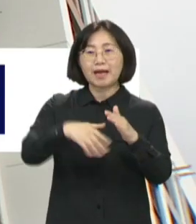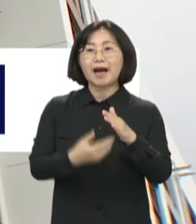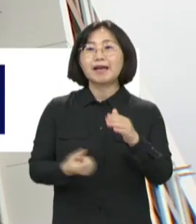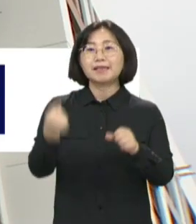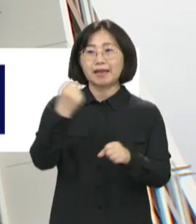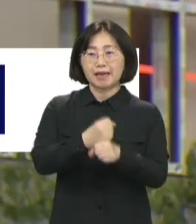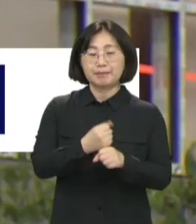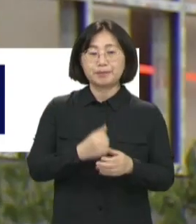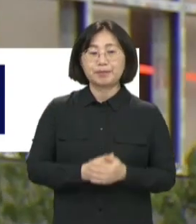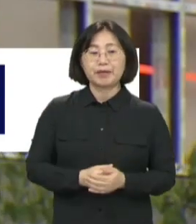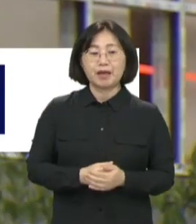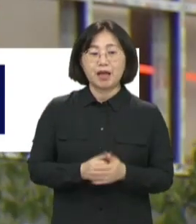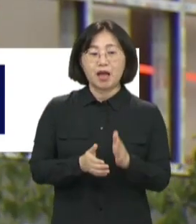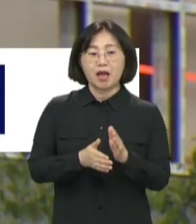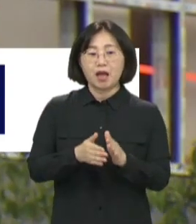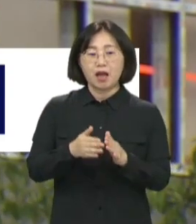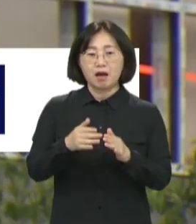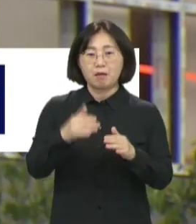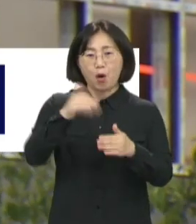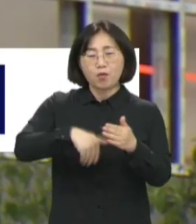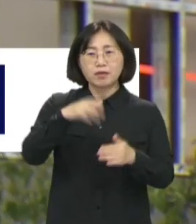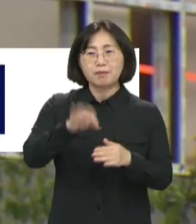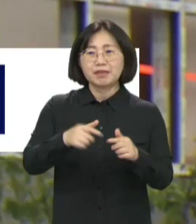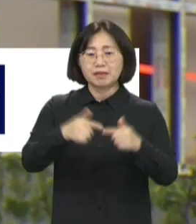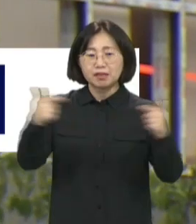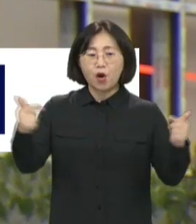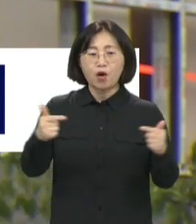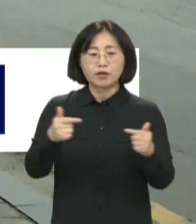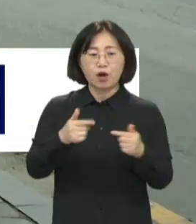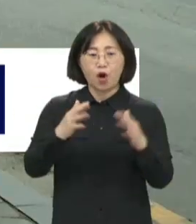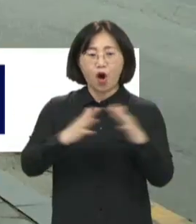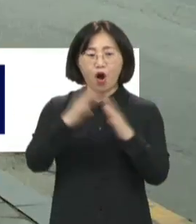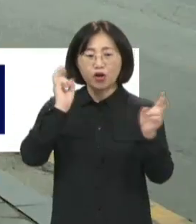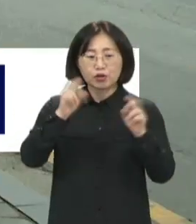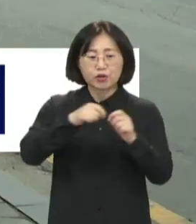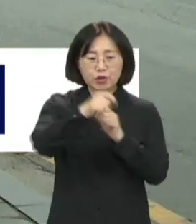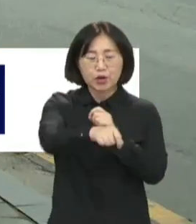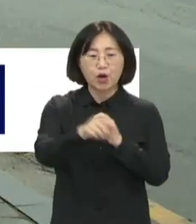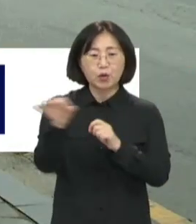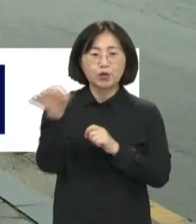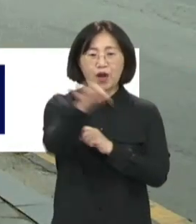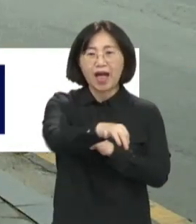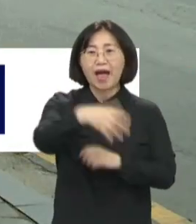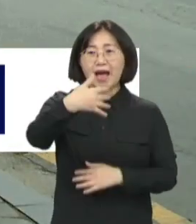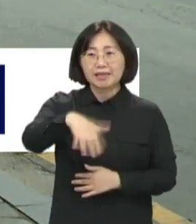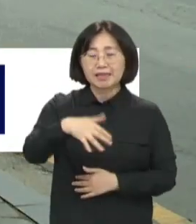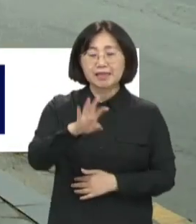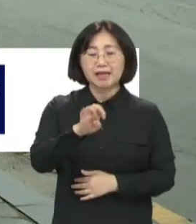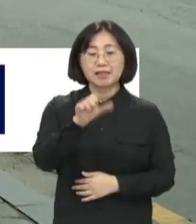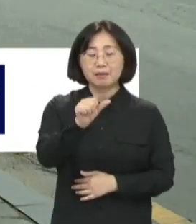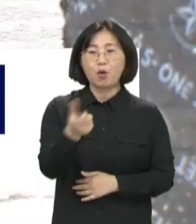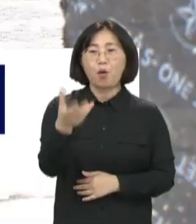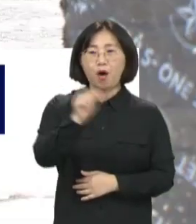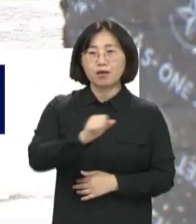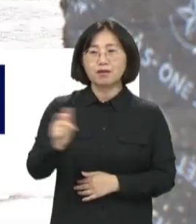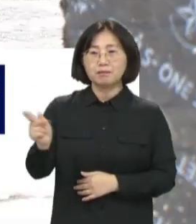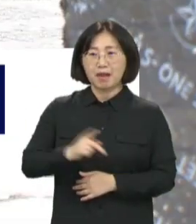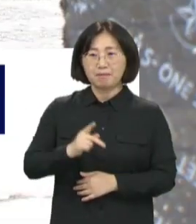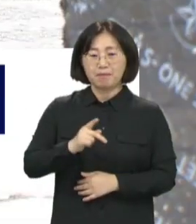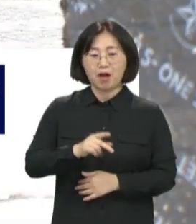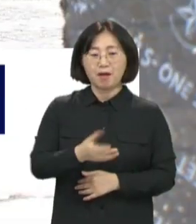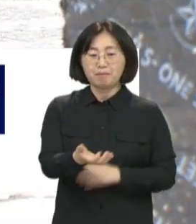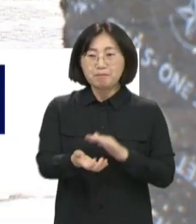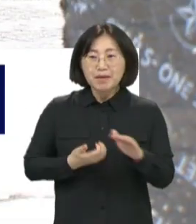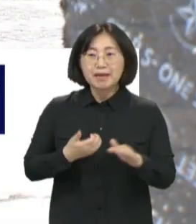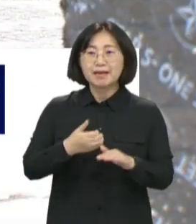대전도시공사는 공사비 급증으로 인해 시공사측에서 하도급 업체들에게 지급하지 못한 45억 원 가량을 채권